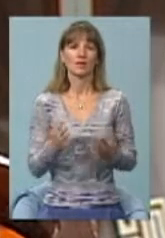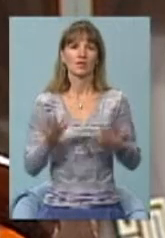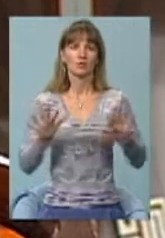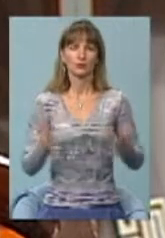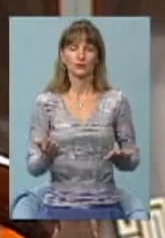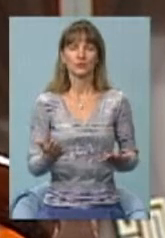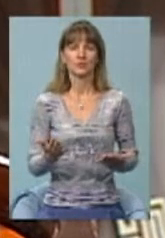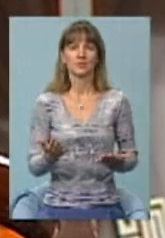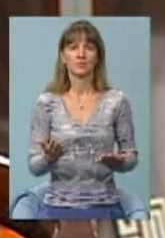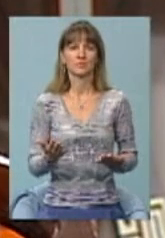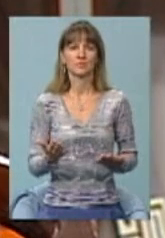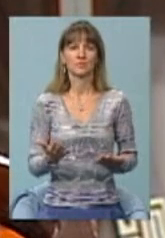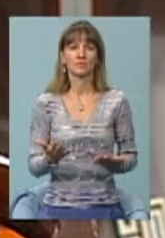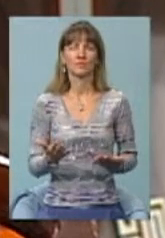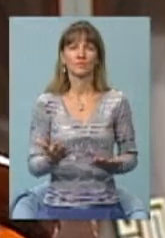це